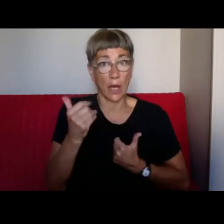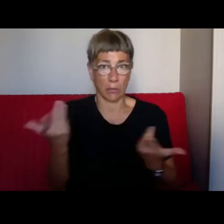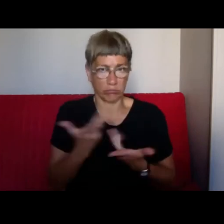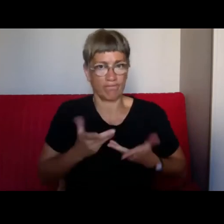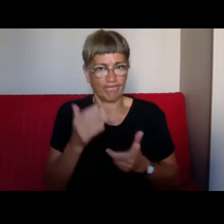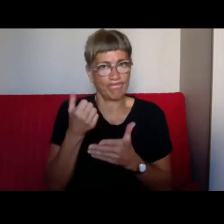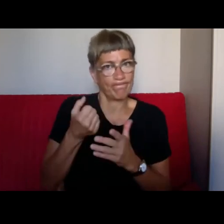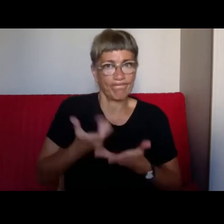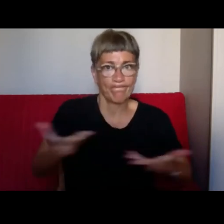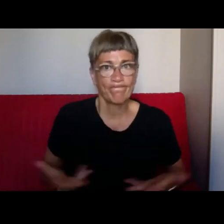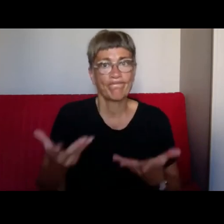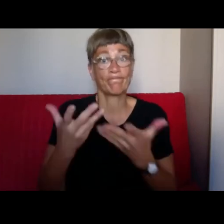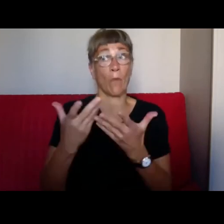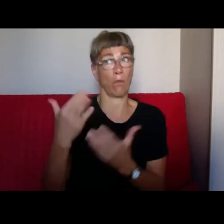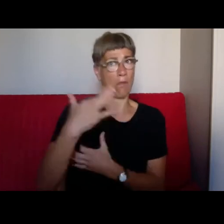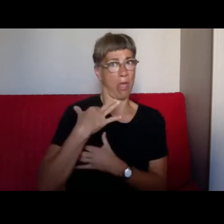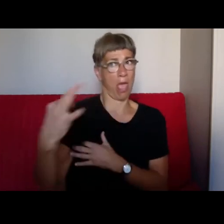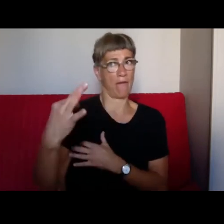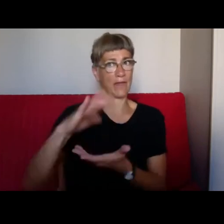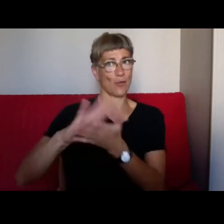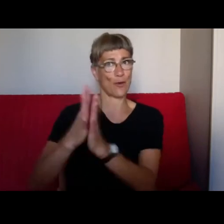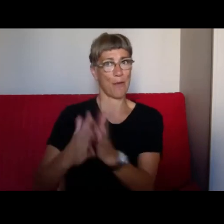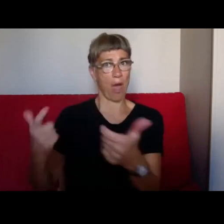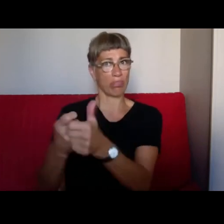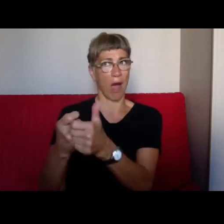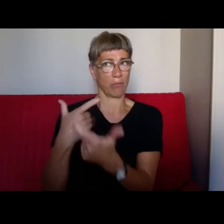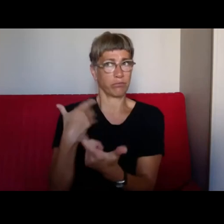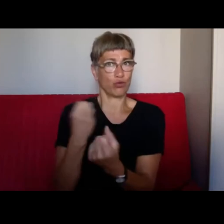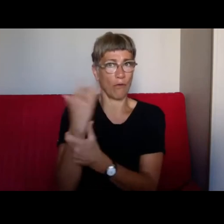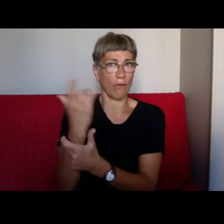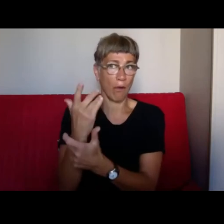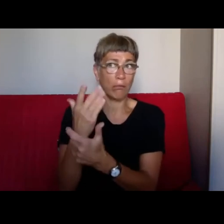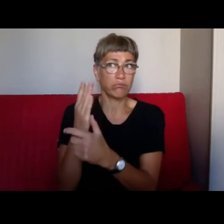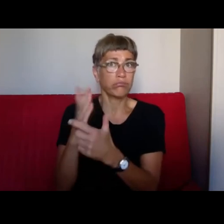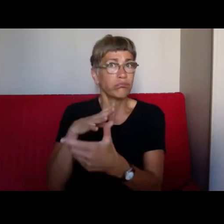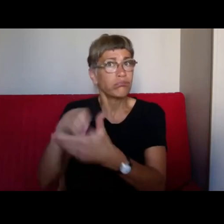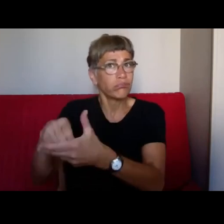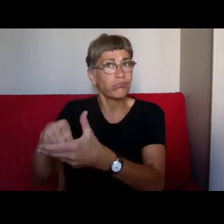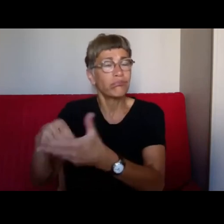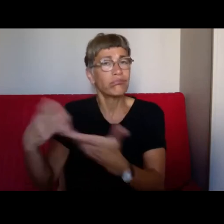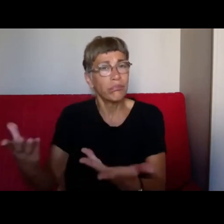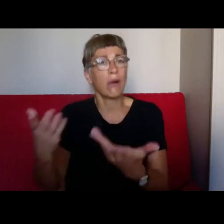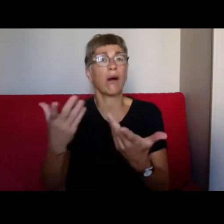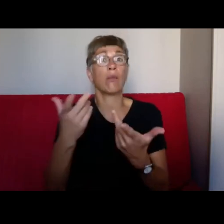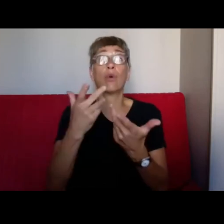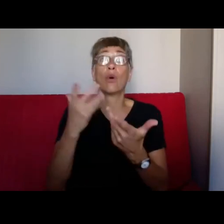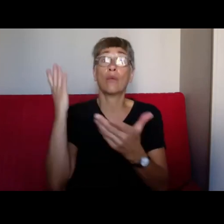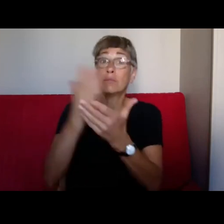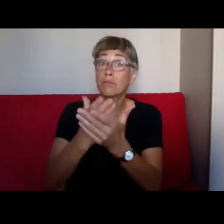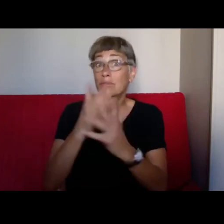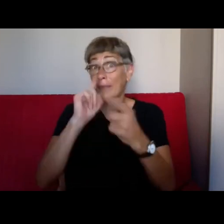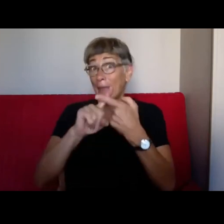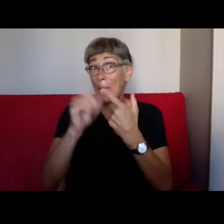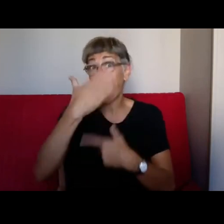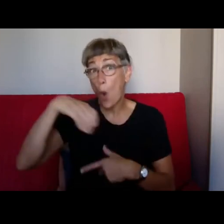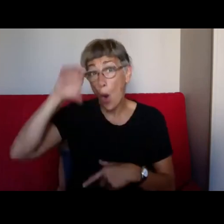reçu l'invitation de l'ADAPT, que j'ai souvent accompagnée, à intervenir en introduction de ce double webinaire pour parler de l'Europe et du